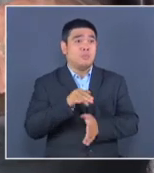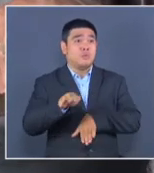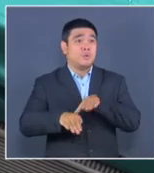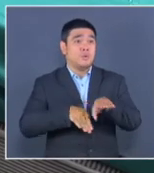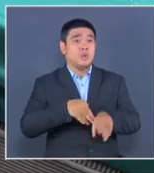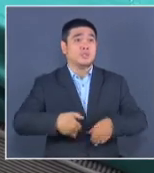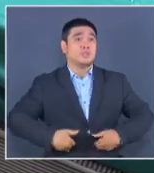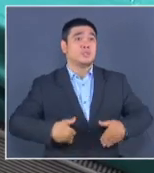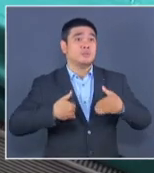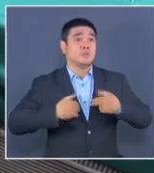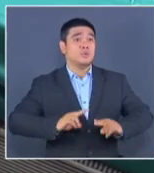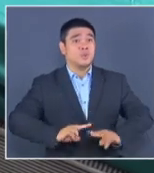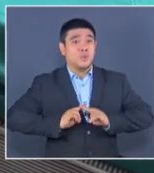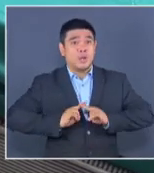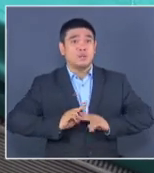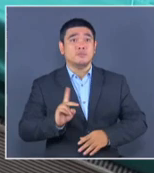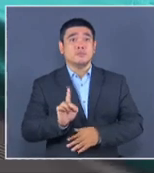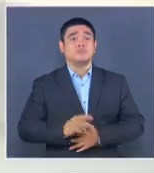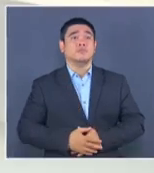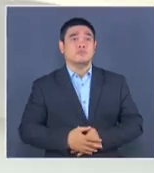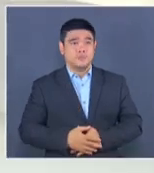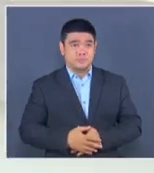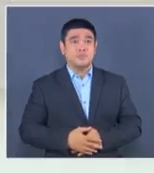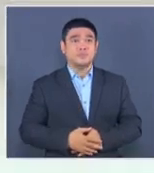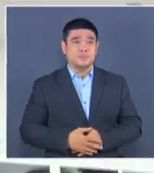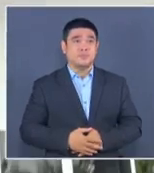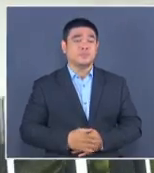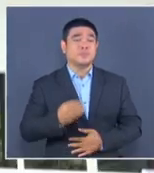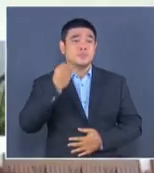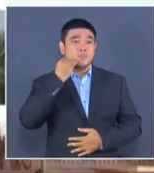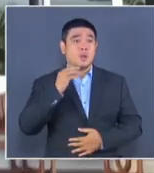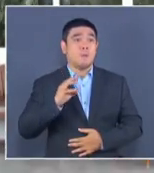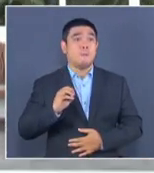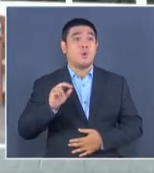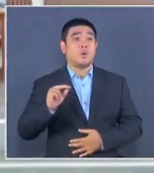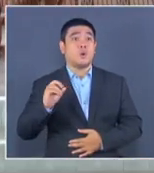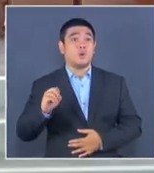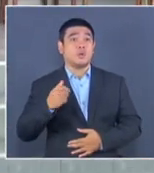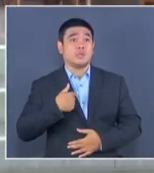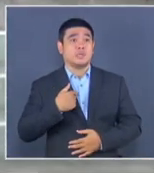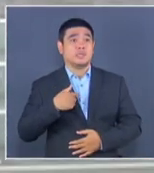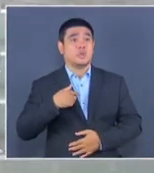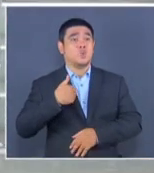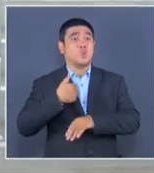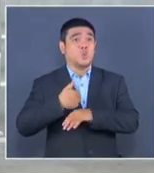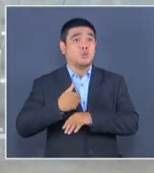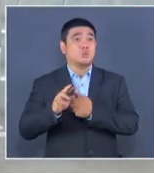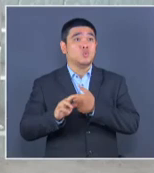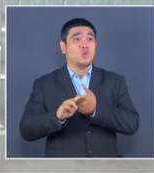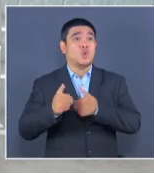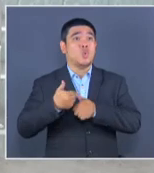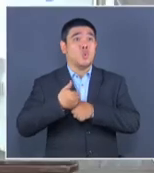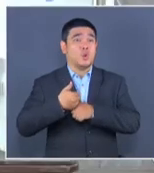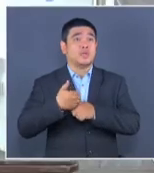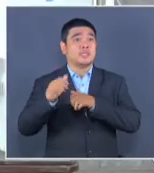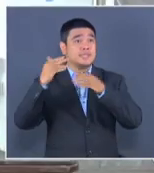และการใช้ชีวิตประจำวันทีมงานโมโน29โดยคุณกิติศักดิ์พุกเจริญผู้ช่วยผู้อำนวยการ